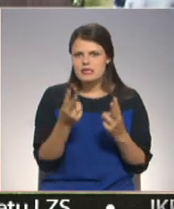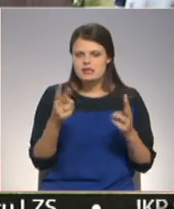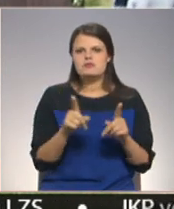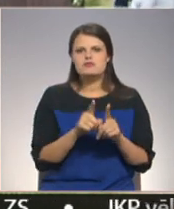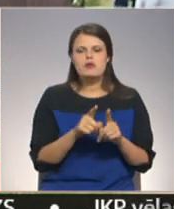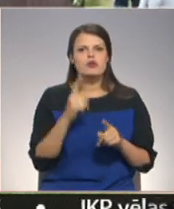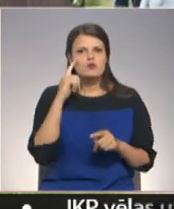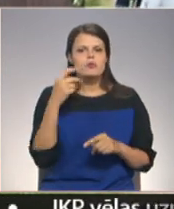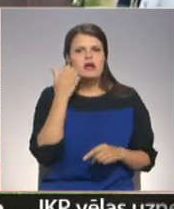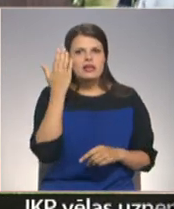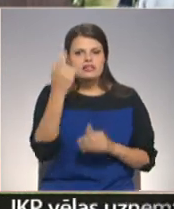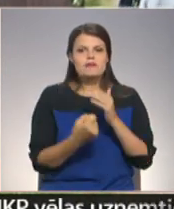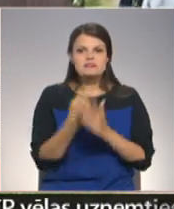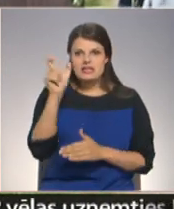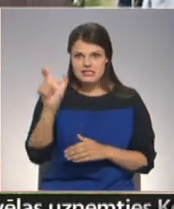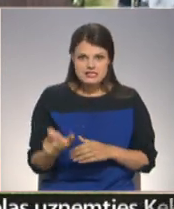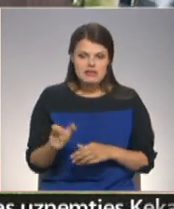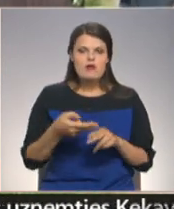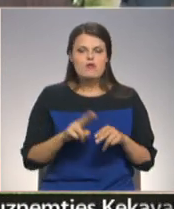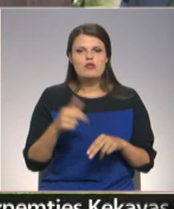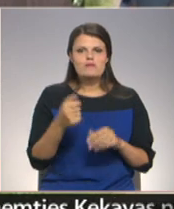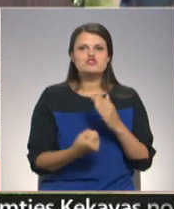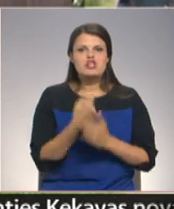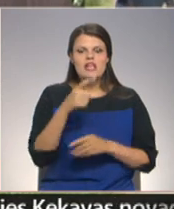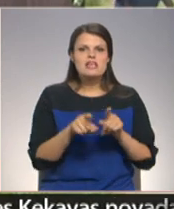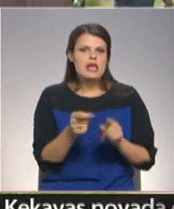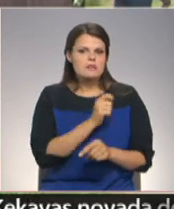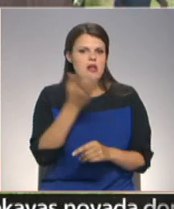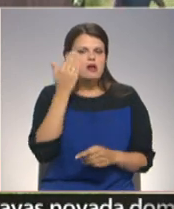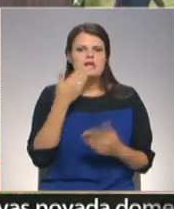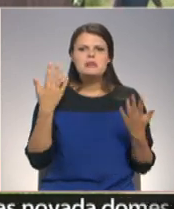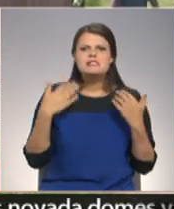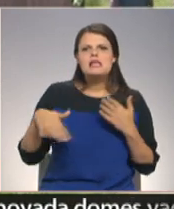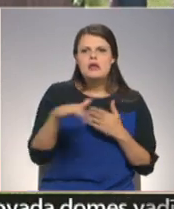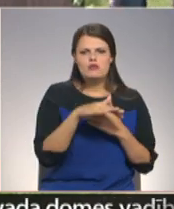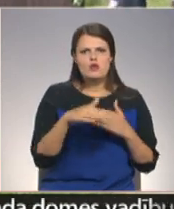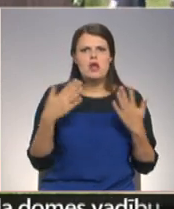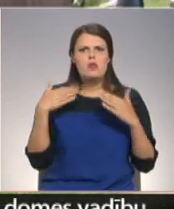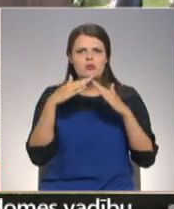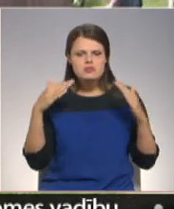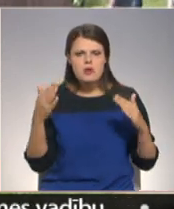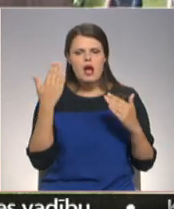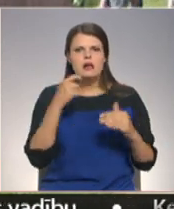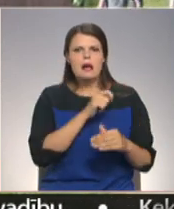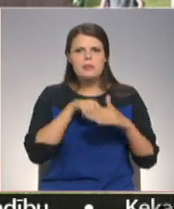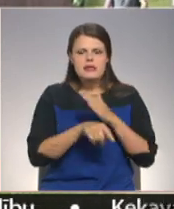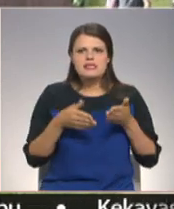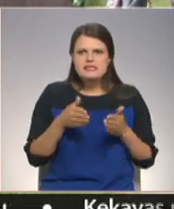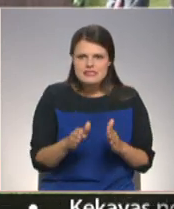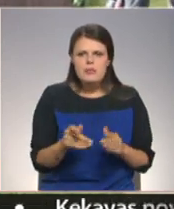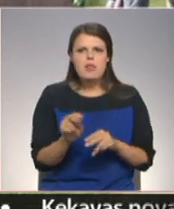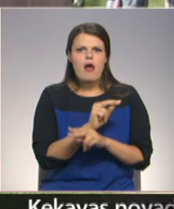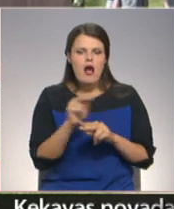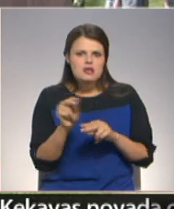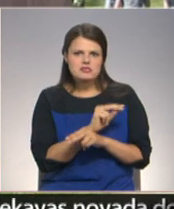arī pirti. Agrāk jau nebija sanatorijas slimnīca, atpūtas māju, nekā tāda nebija. Pirtī dzemdēja, pirtī ārstējās un nodarbojās